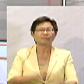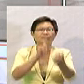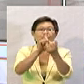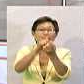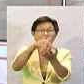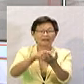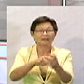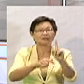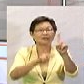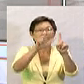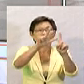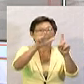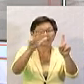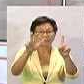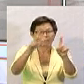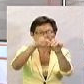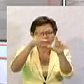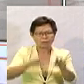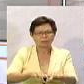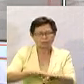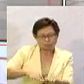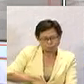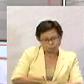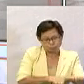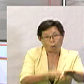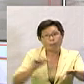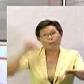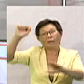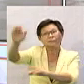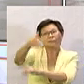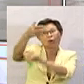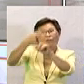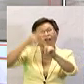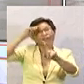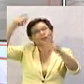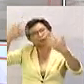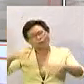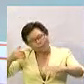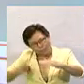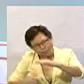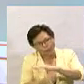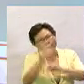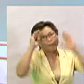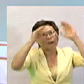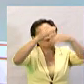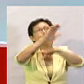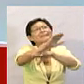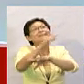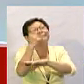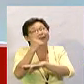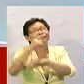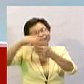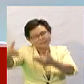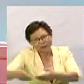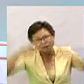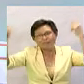bersuara ke Bali. 133 peserta konvoi Kembara Merdeka Jalur Gemilang dari Terengganu sudah memasuki Pahang petang tadi. Mereka disambut